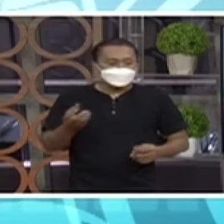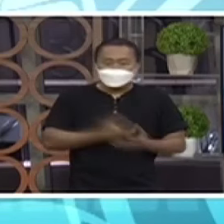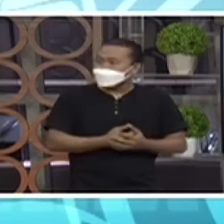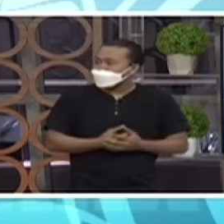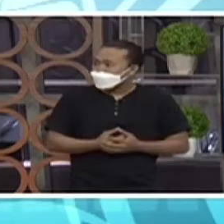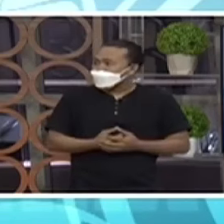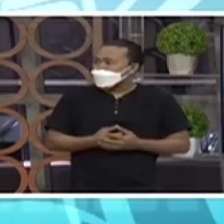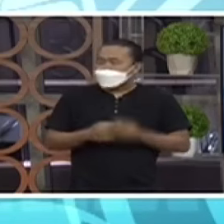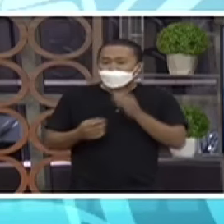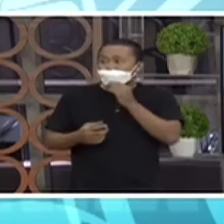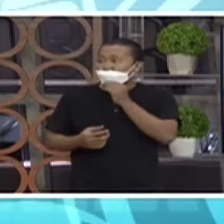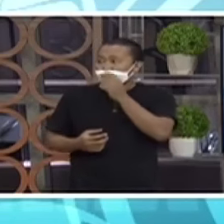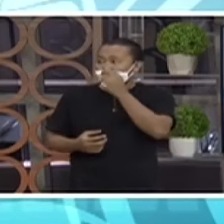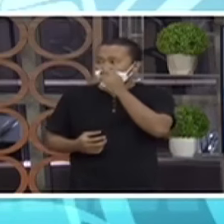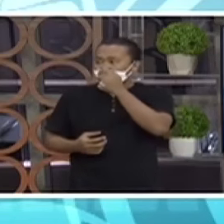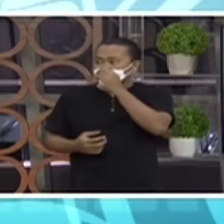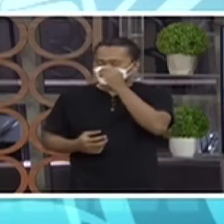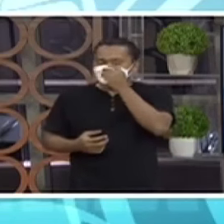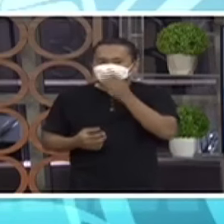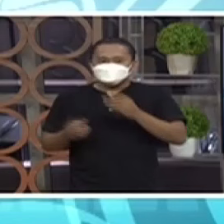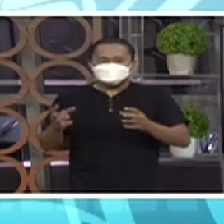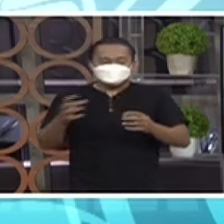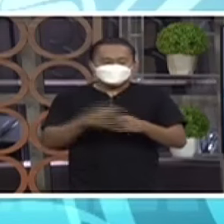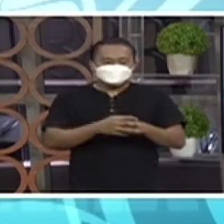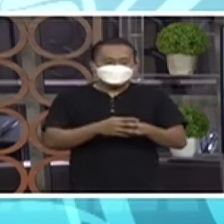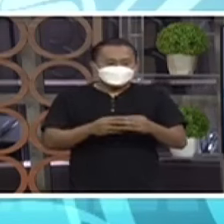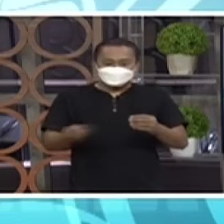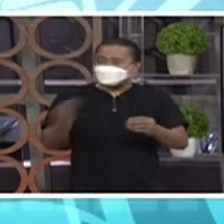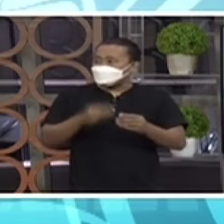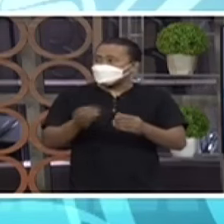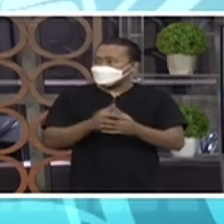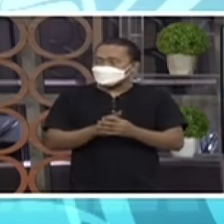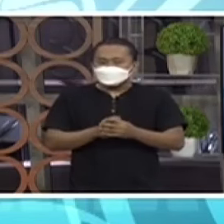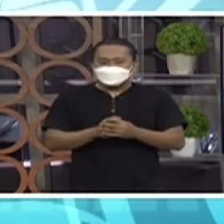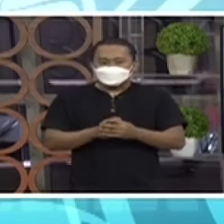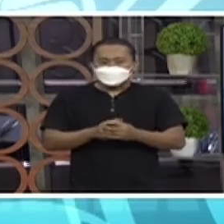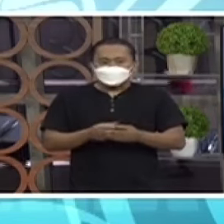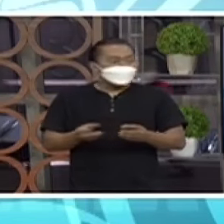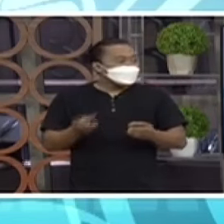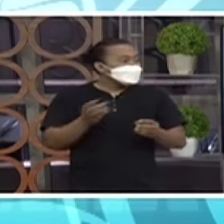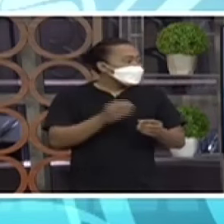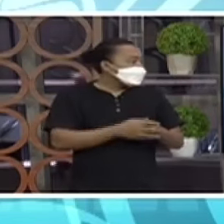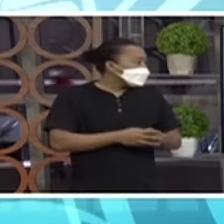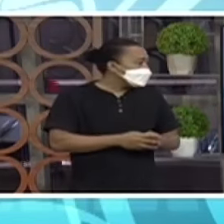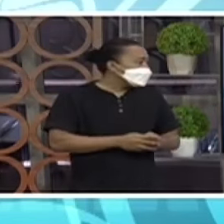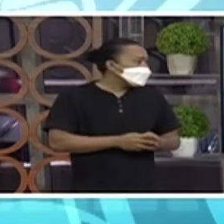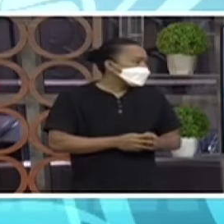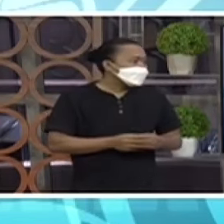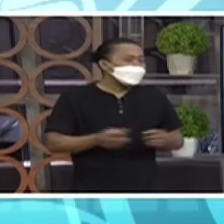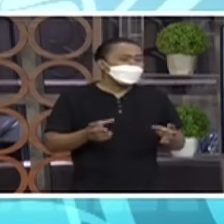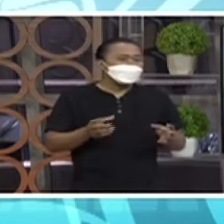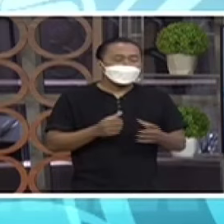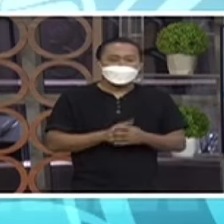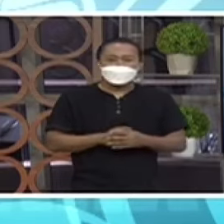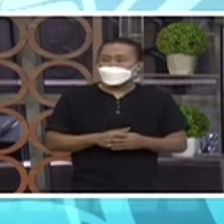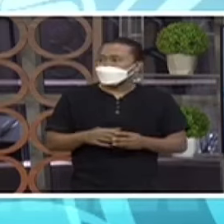kami itu tidak sakti tapi terlatih saja dok Jadi segala sesuatu yang dilatih berulang-ulang gitu itu akan menimbulkan energi yang